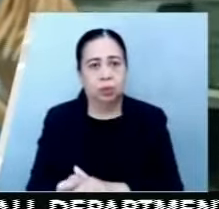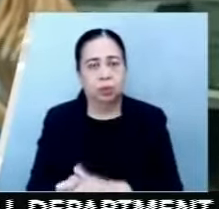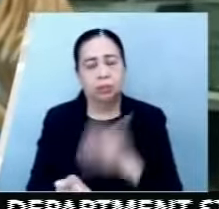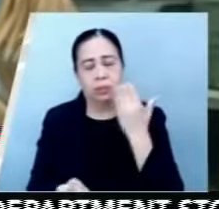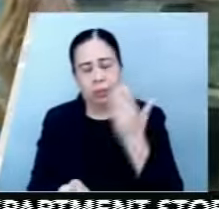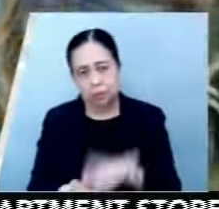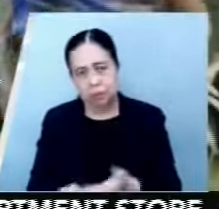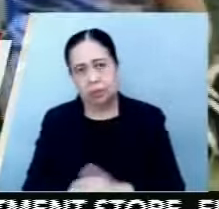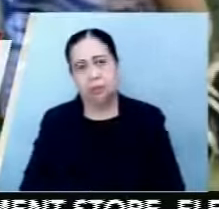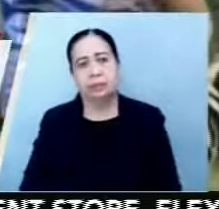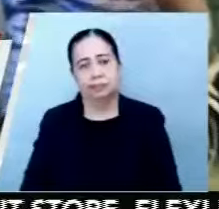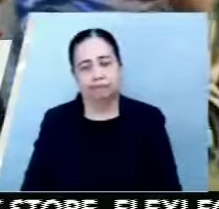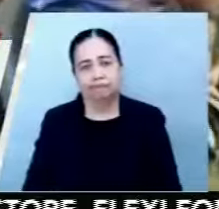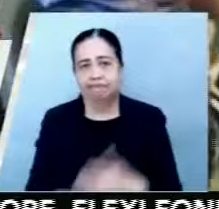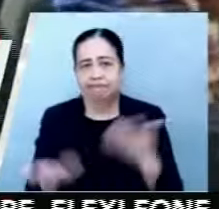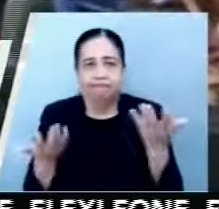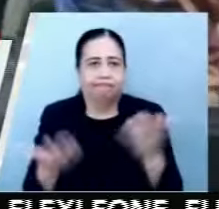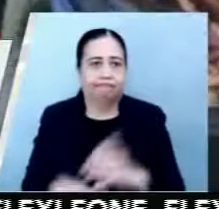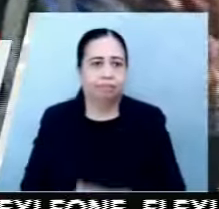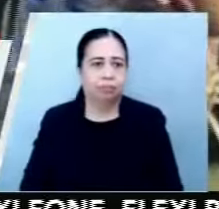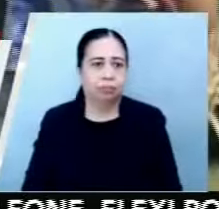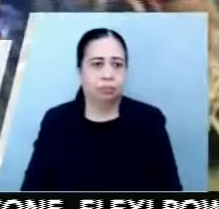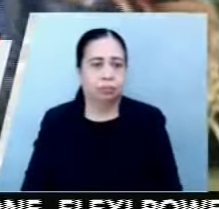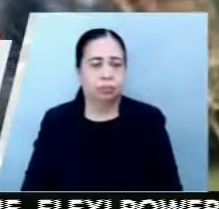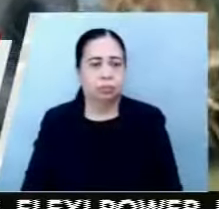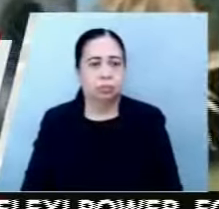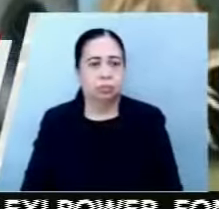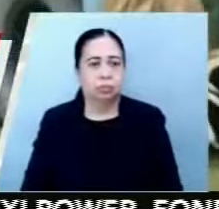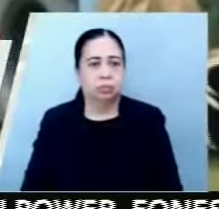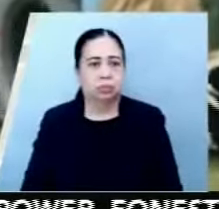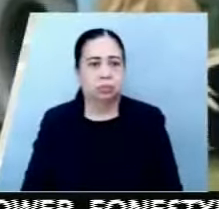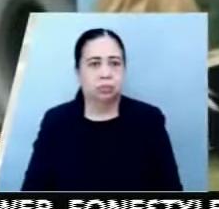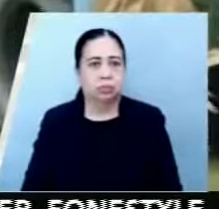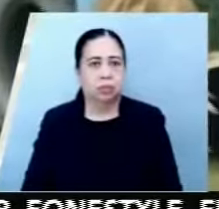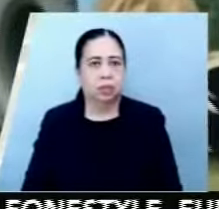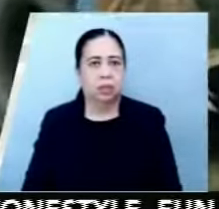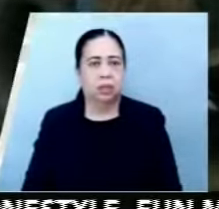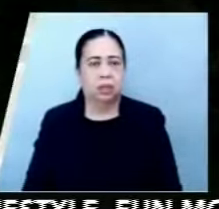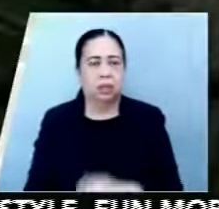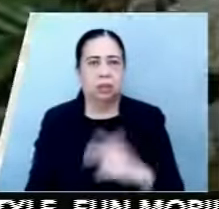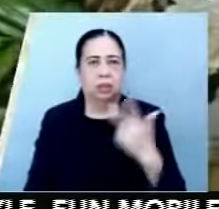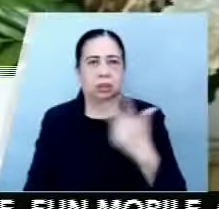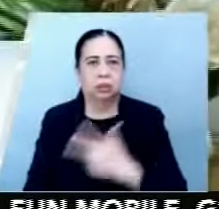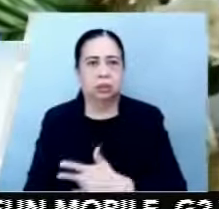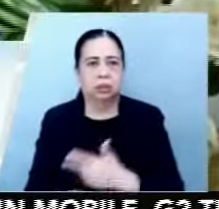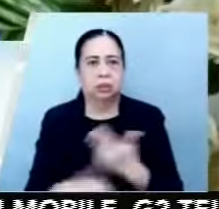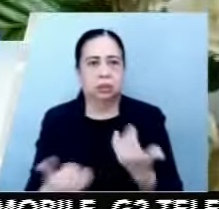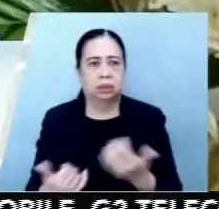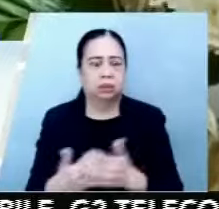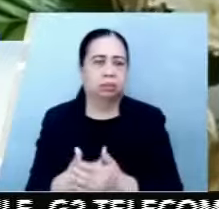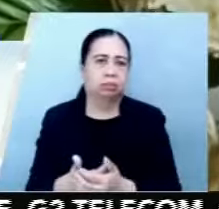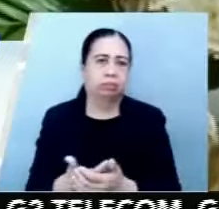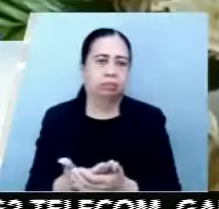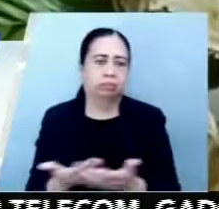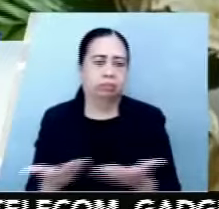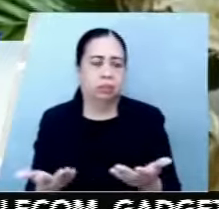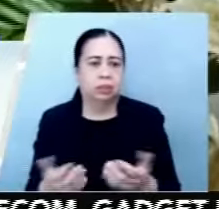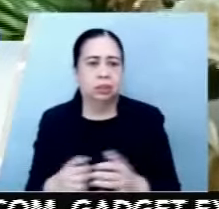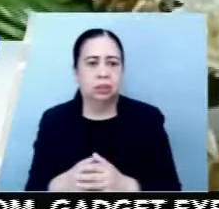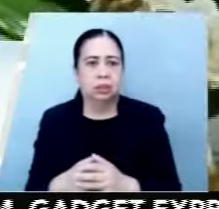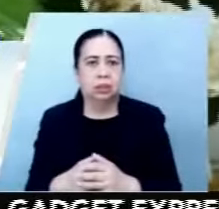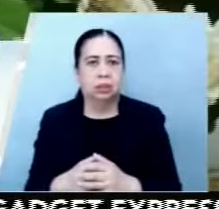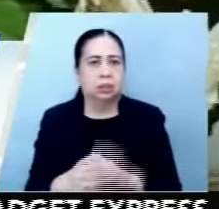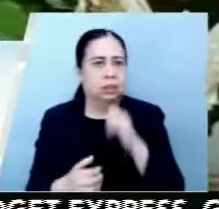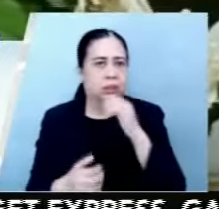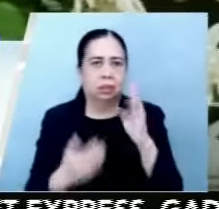na rin? Wala na. Mga 3 araw pa, sir. Ngayon, nakita na, sir. Hindi na raw siya babalik sa